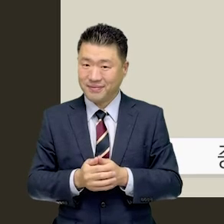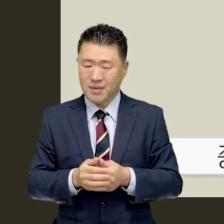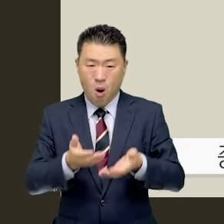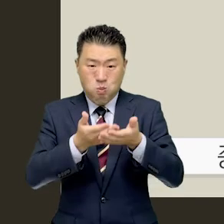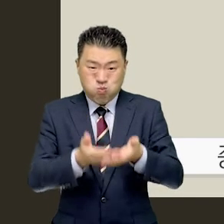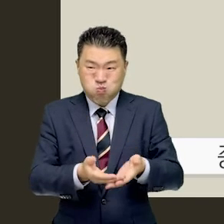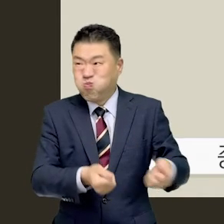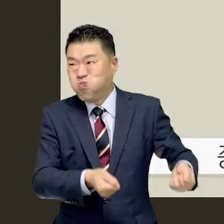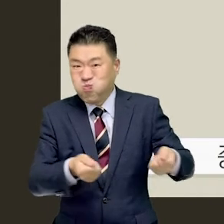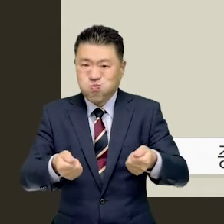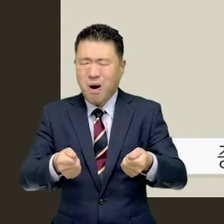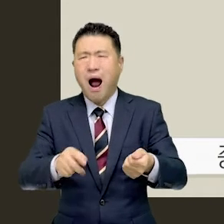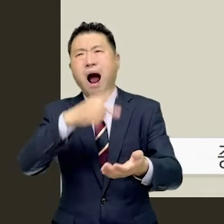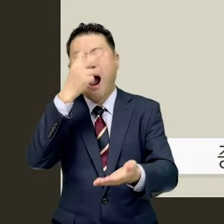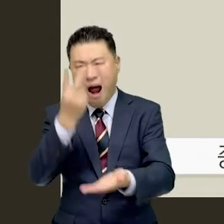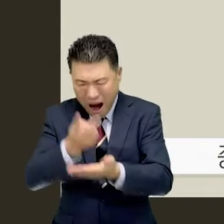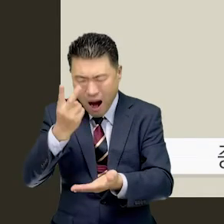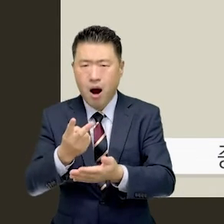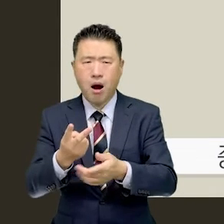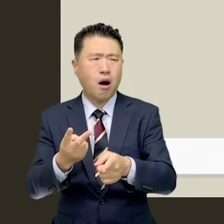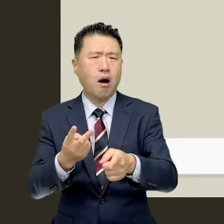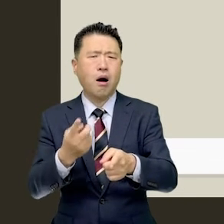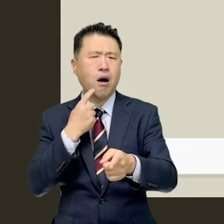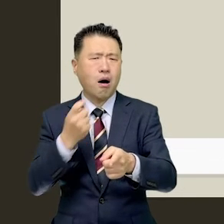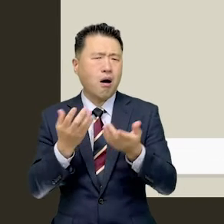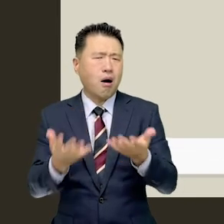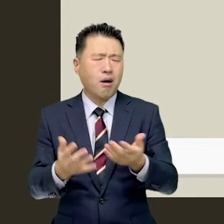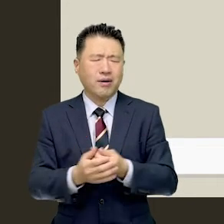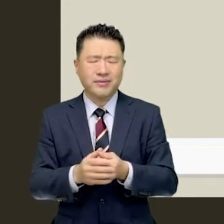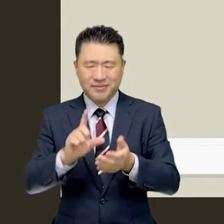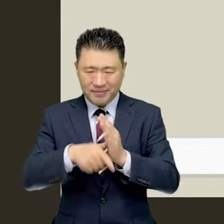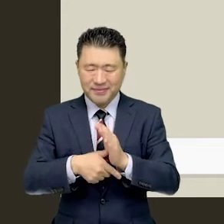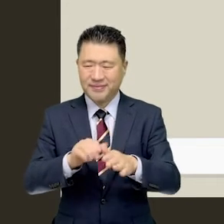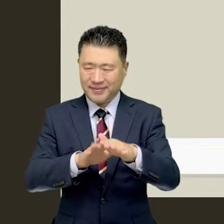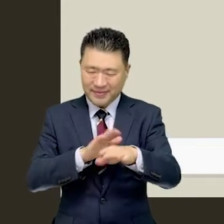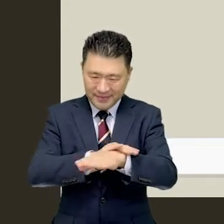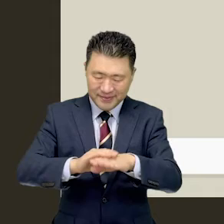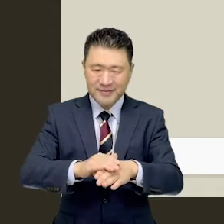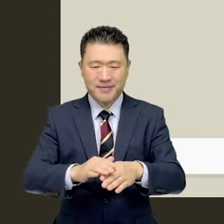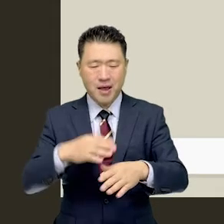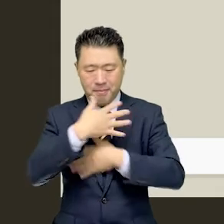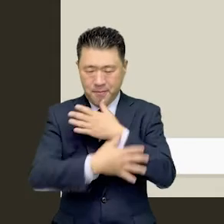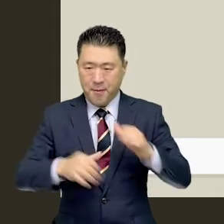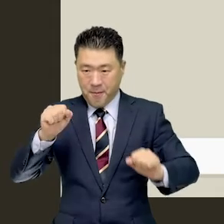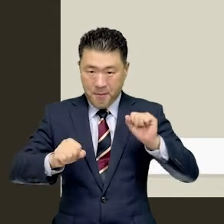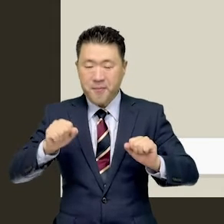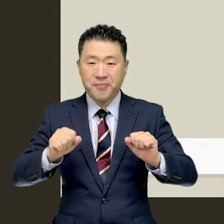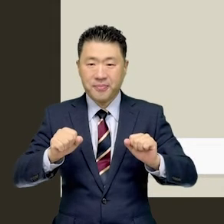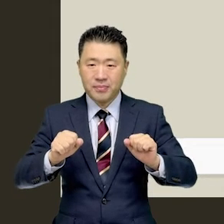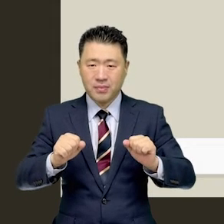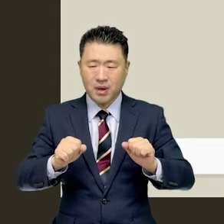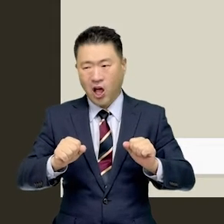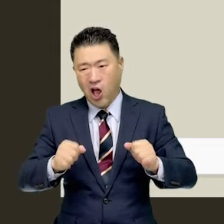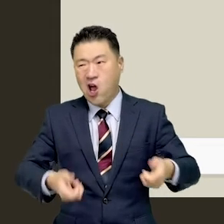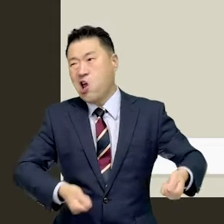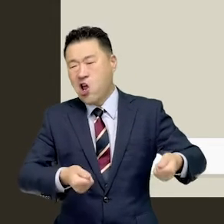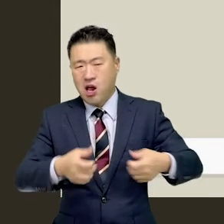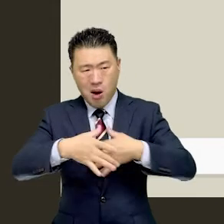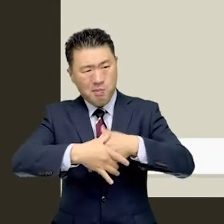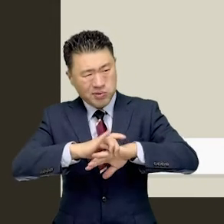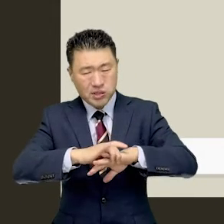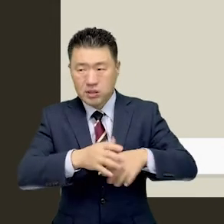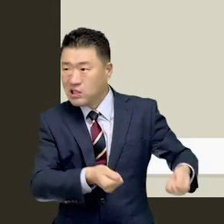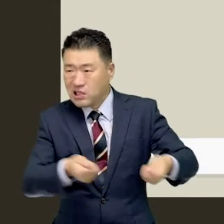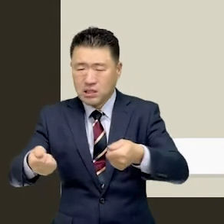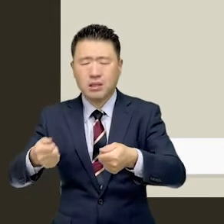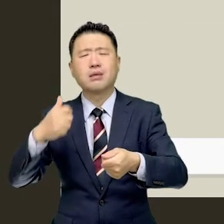중 넘어지는 사고가 발생하기 쉬우므로 적절한 중량물 취급 자세를 유지하고 부자연스러운 자세로 작업하지 않아야